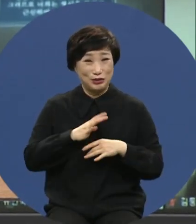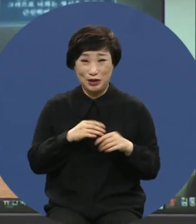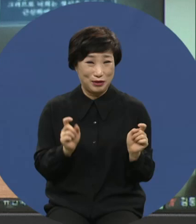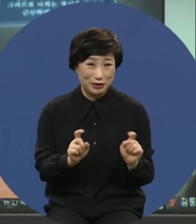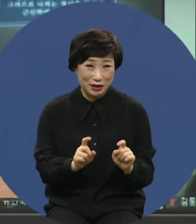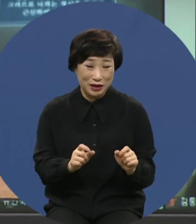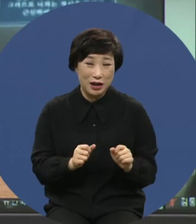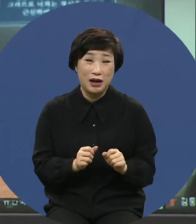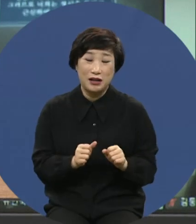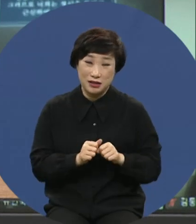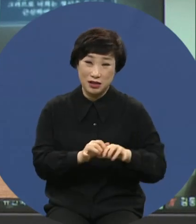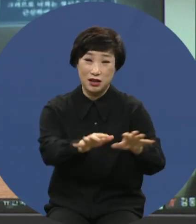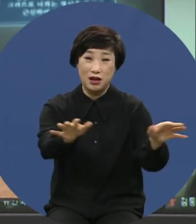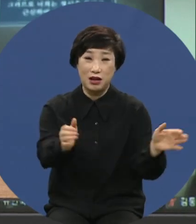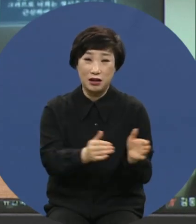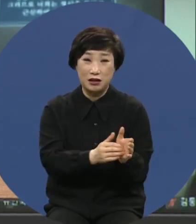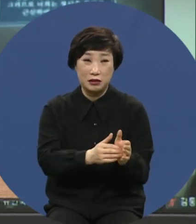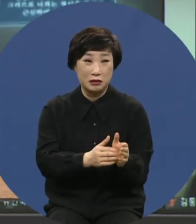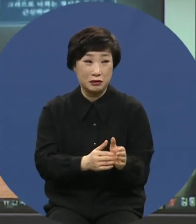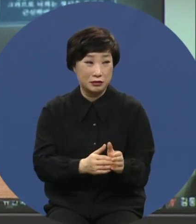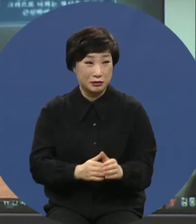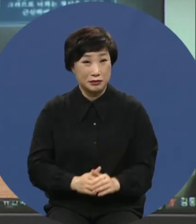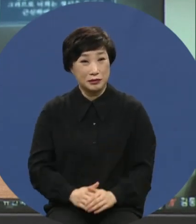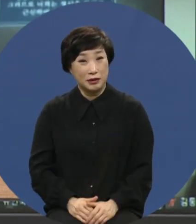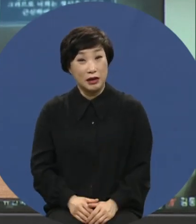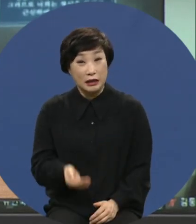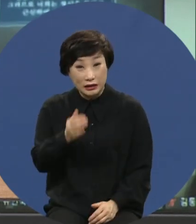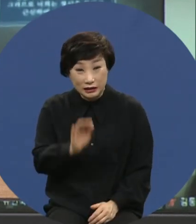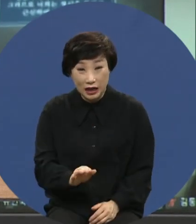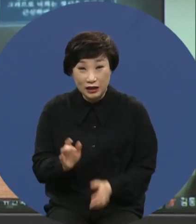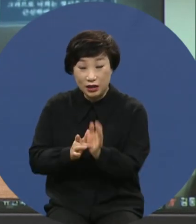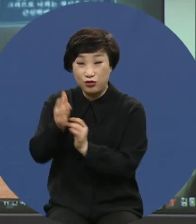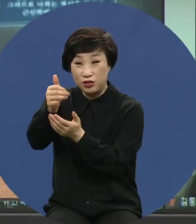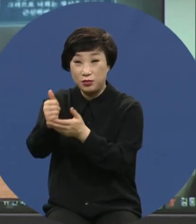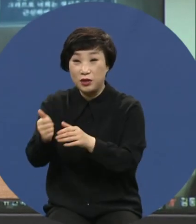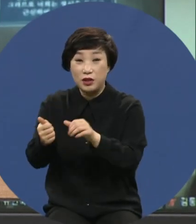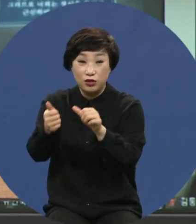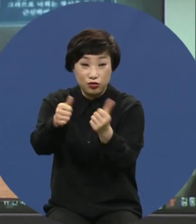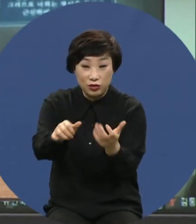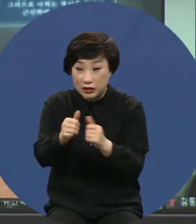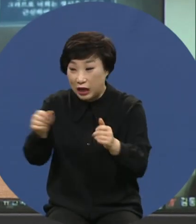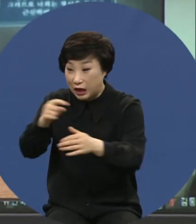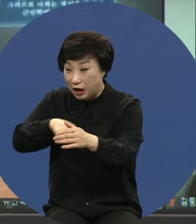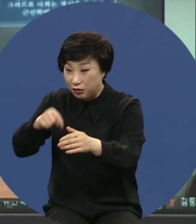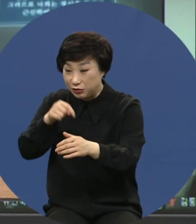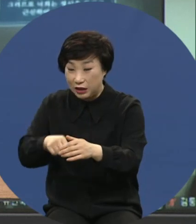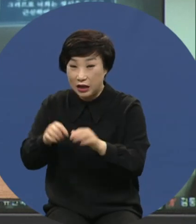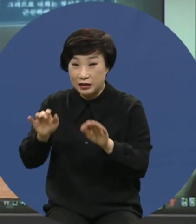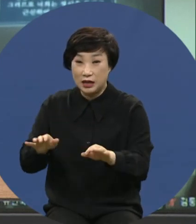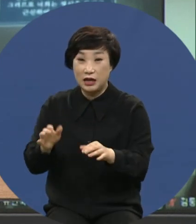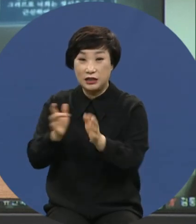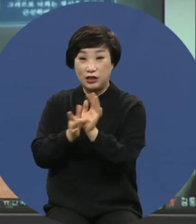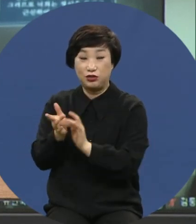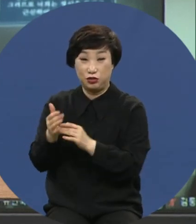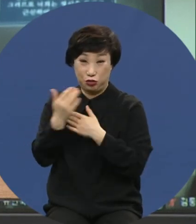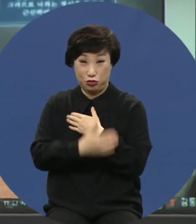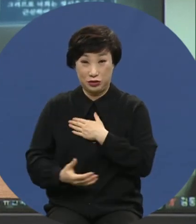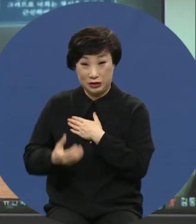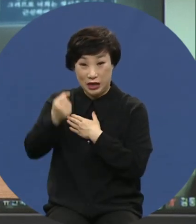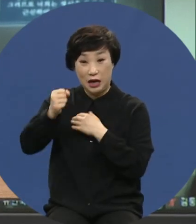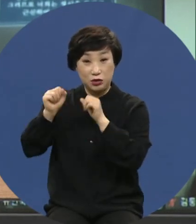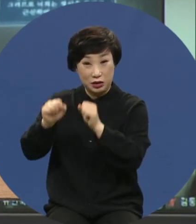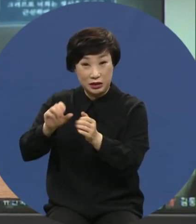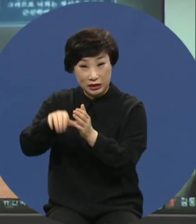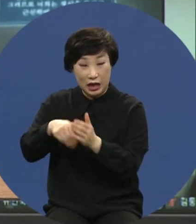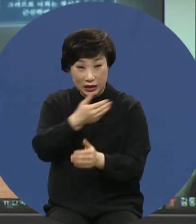뿔뿔이 흩어집니다. 예, 그런데 그는 죽은 자 가운데서 자기가 육신을 가지고 길